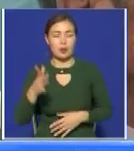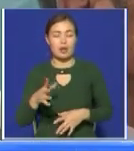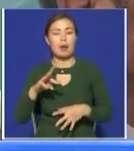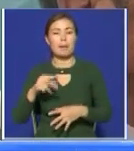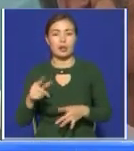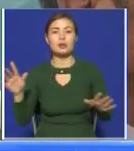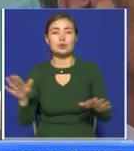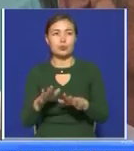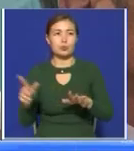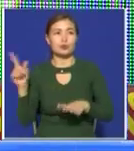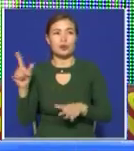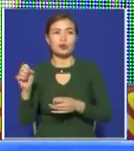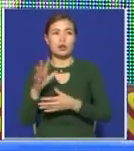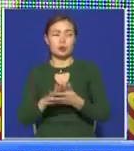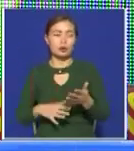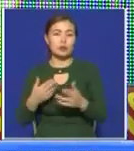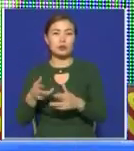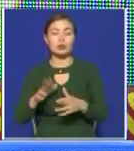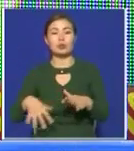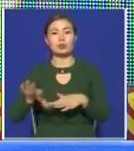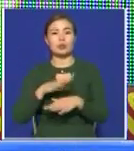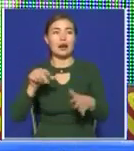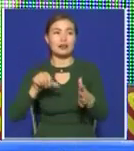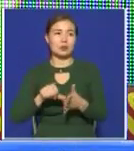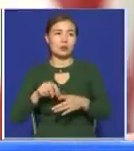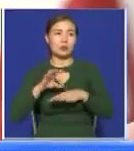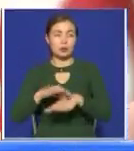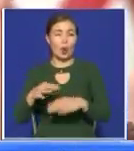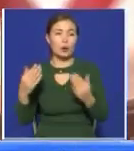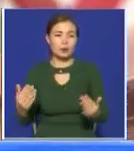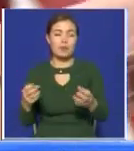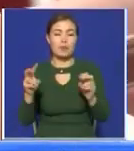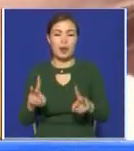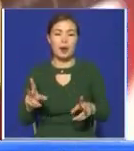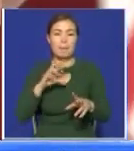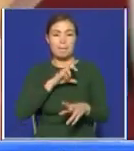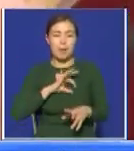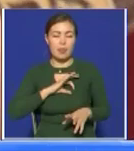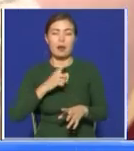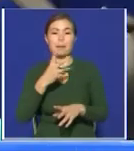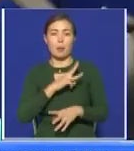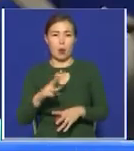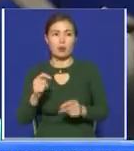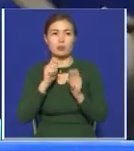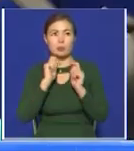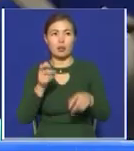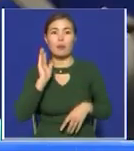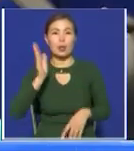ән мектебі мен етене таныс дәстүрлі өнер өкілдері қазылық етуде. Жеңімпазға арнайы медаль және 1 миллион теңге